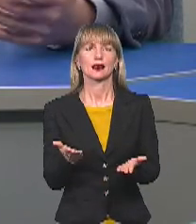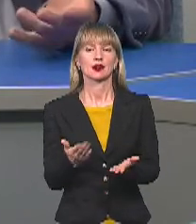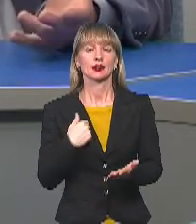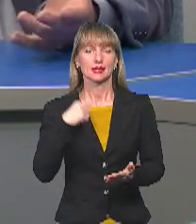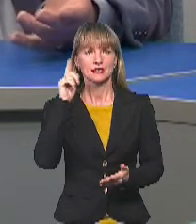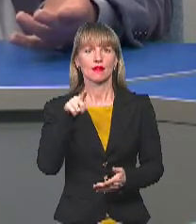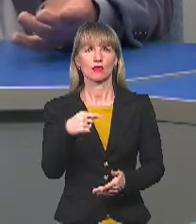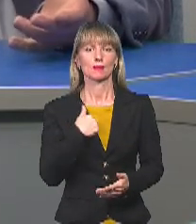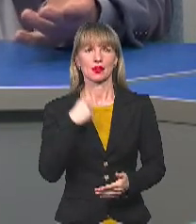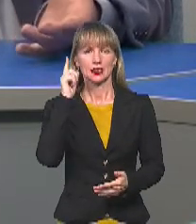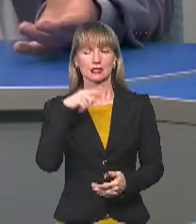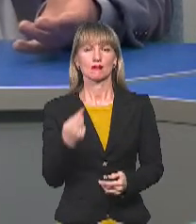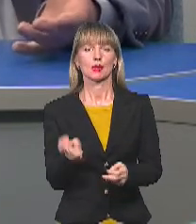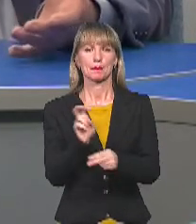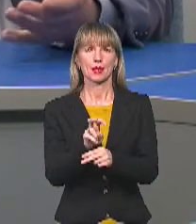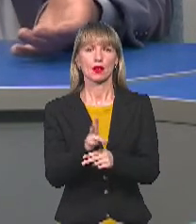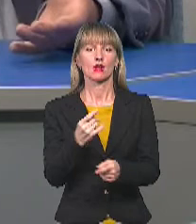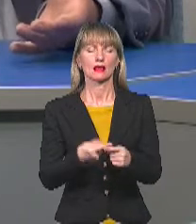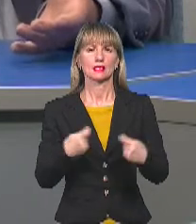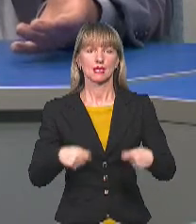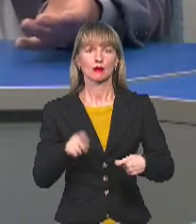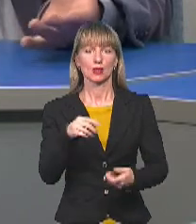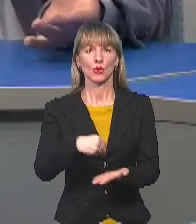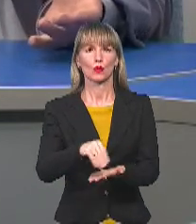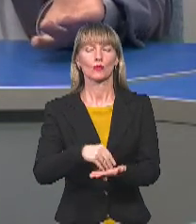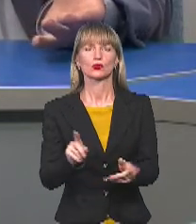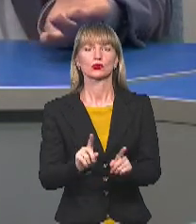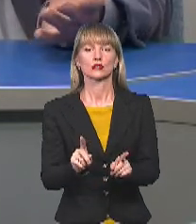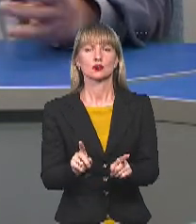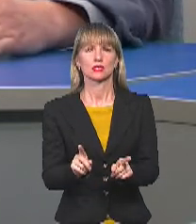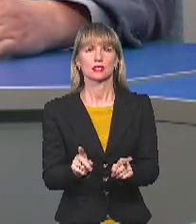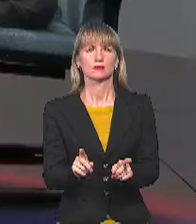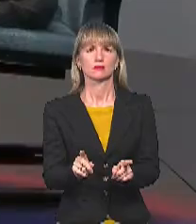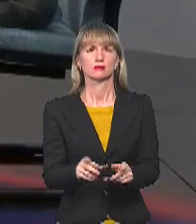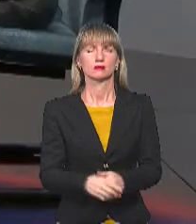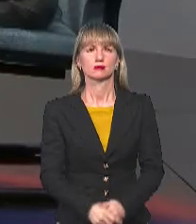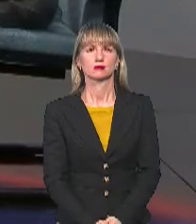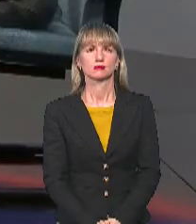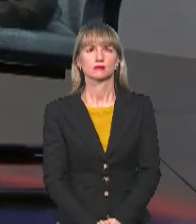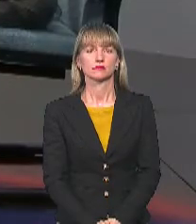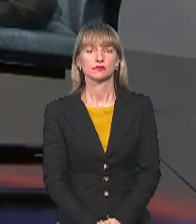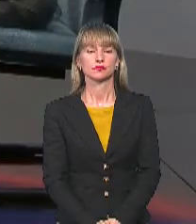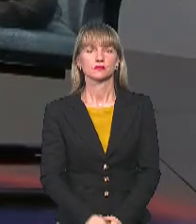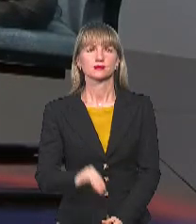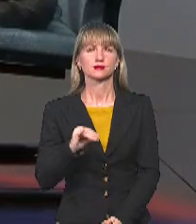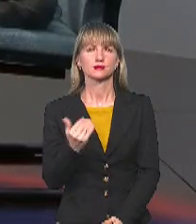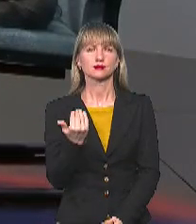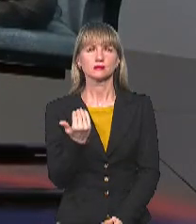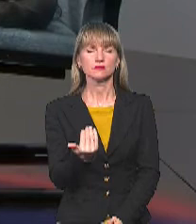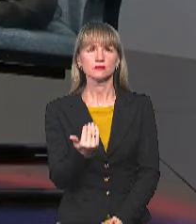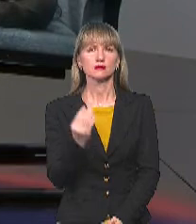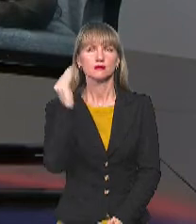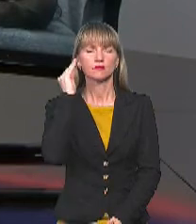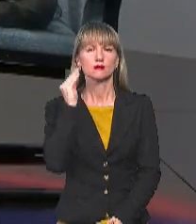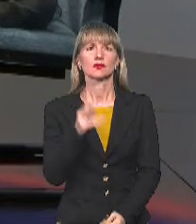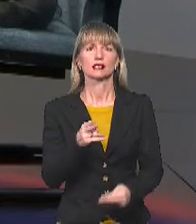я знаю, і вони мене знають, вони приходять на цей ярмарок і там купують щось. Ну, і